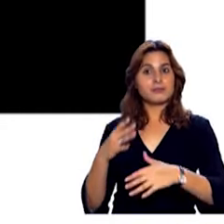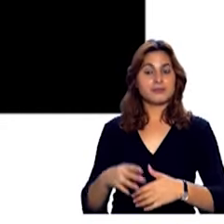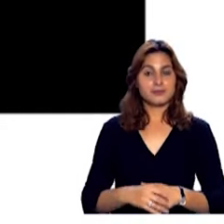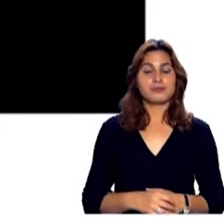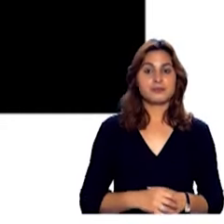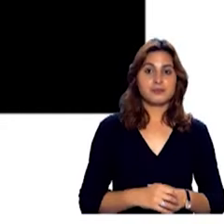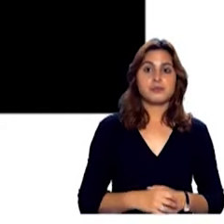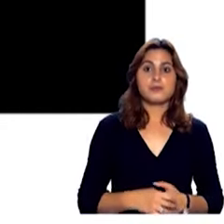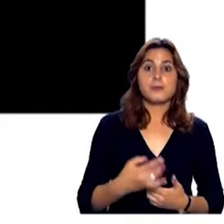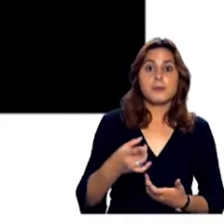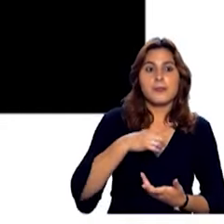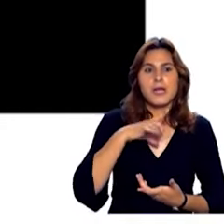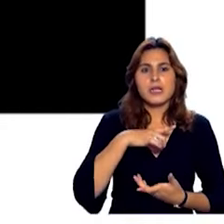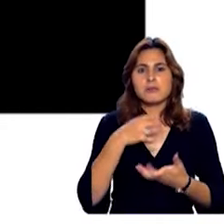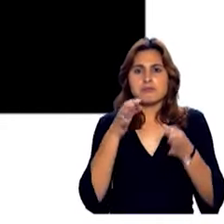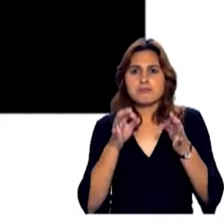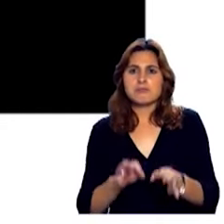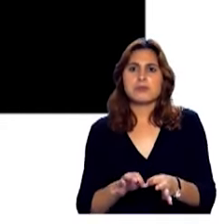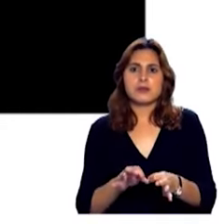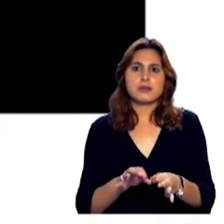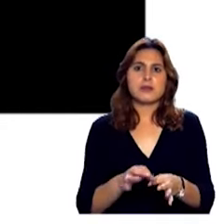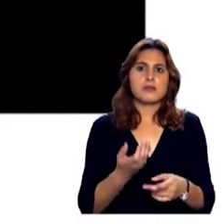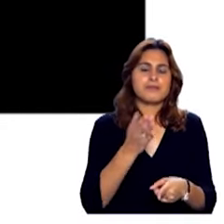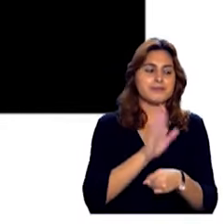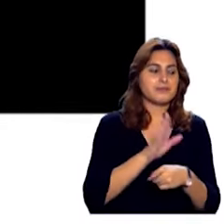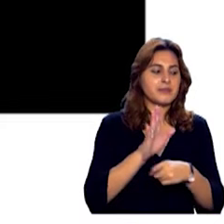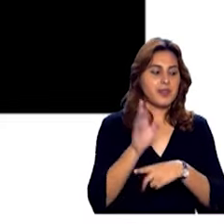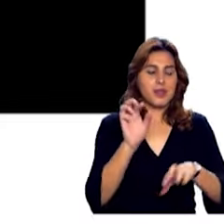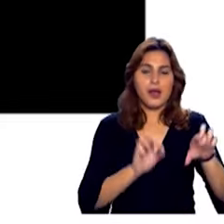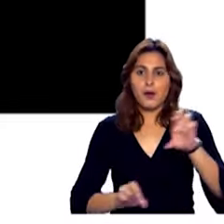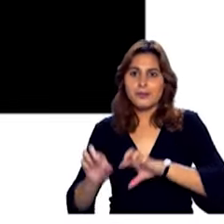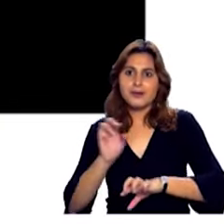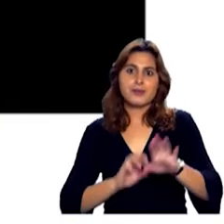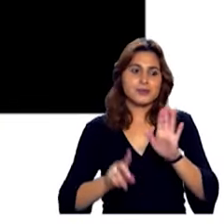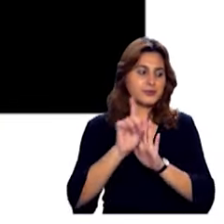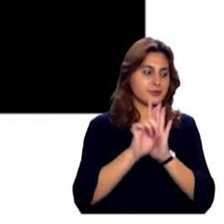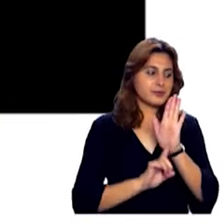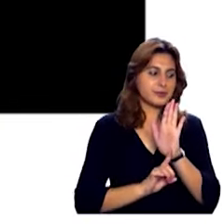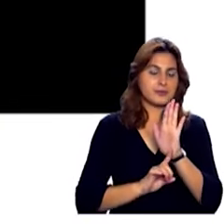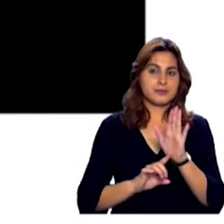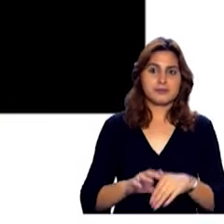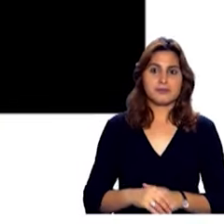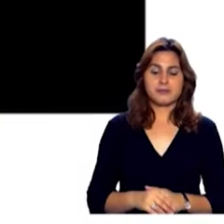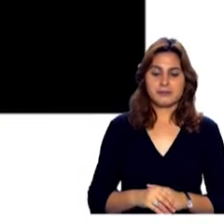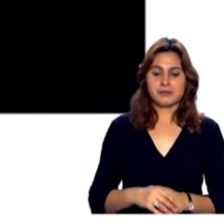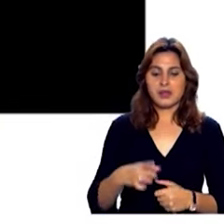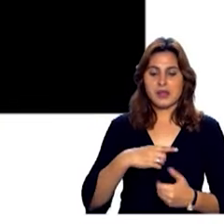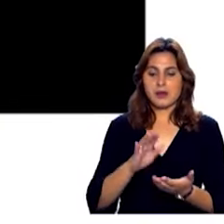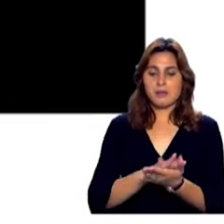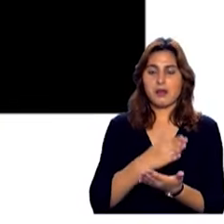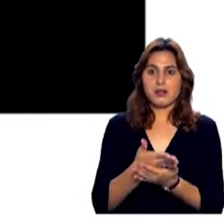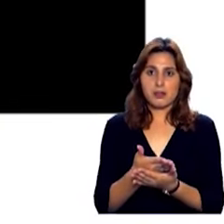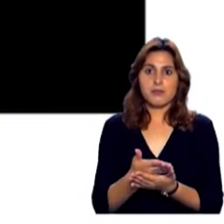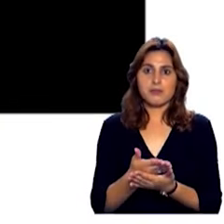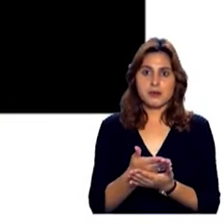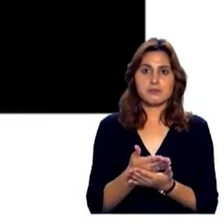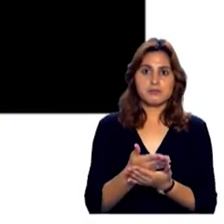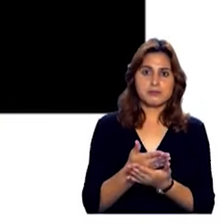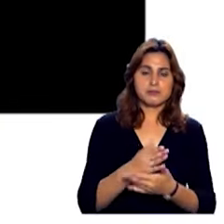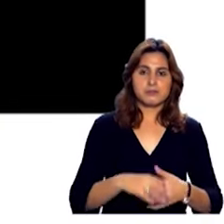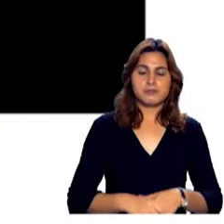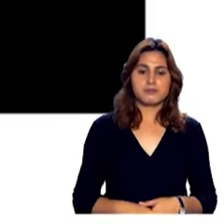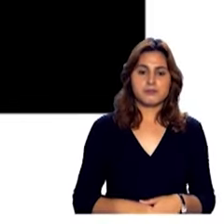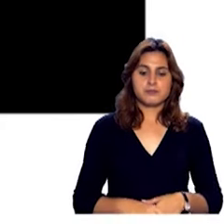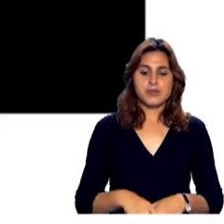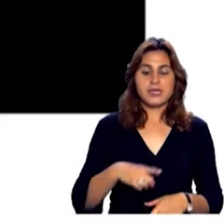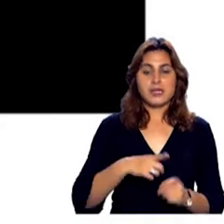attribuer del diritto assicurare l'uniforme interpretazione Della legge assicurare l'unità del diritto oggettivo nazionale